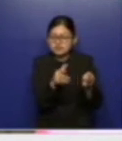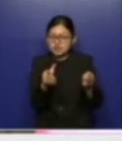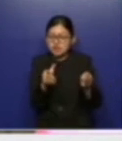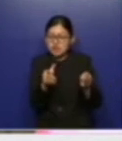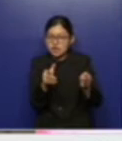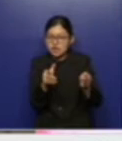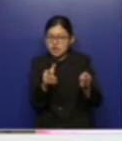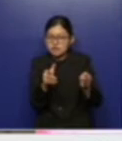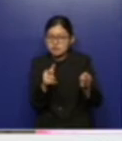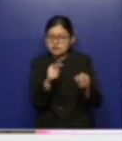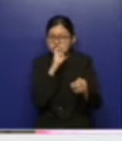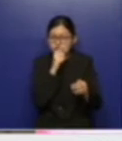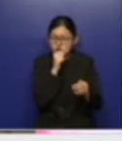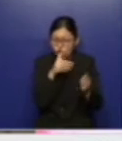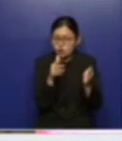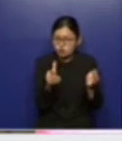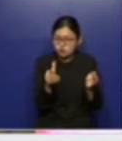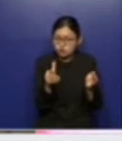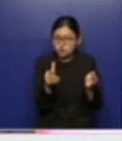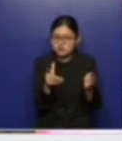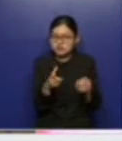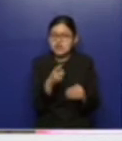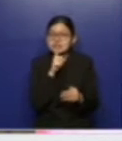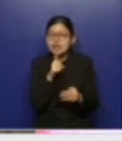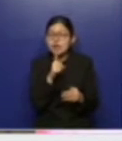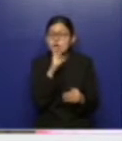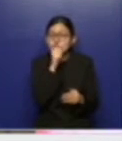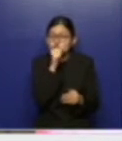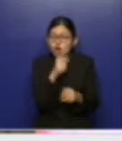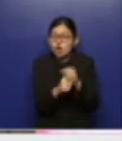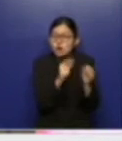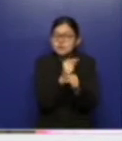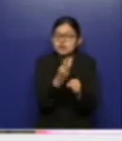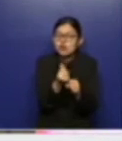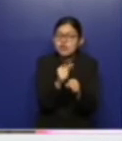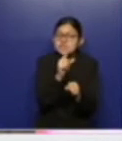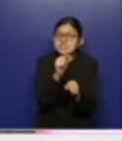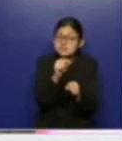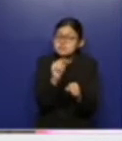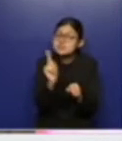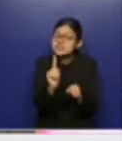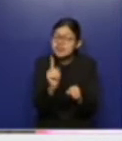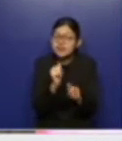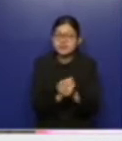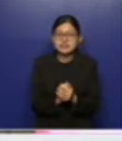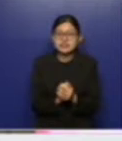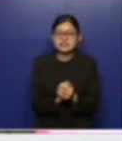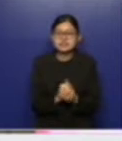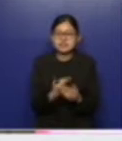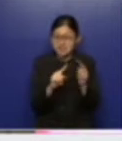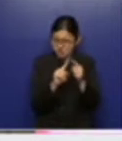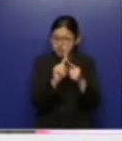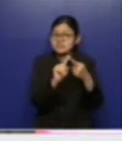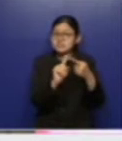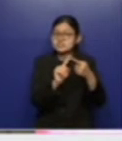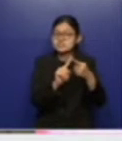หมท่านจะทดลองกี่ปีอ่ะ20ปีอ่ะนี่ข้อที่หนึ่ง